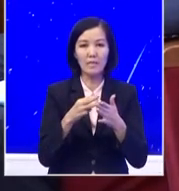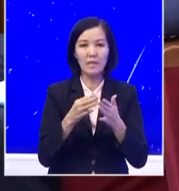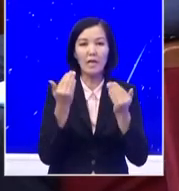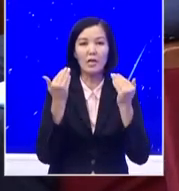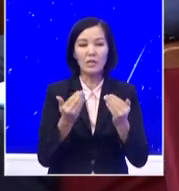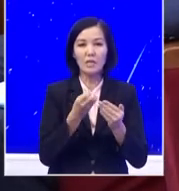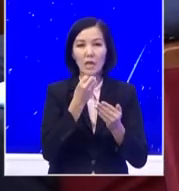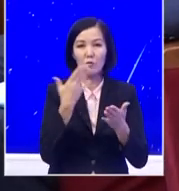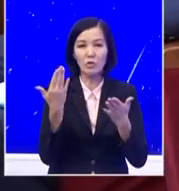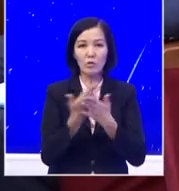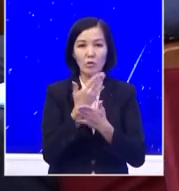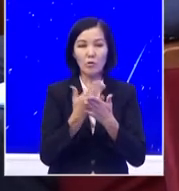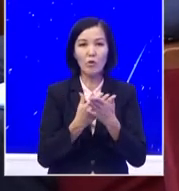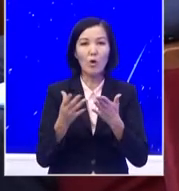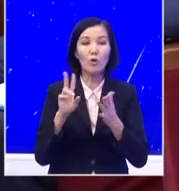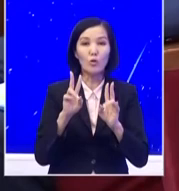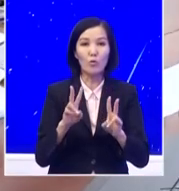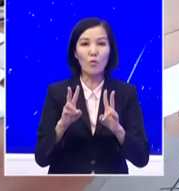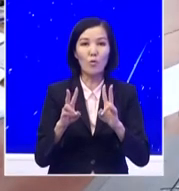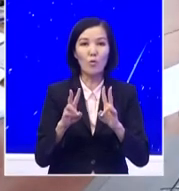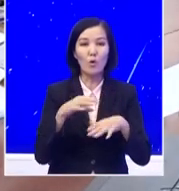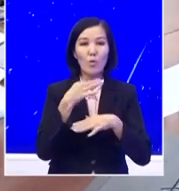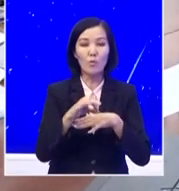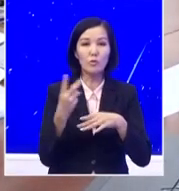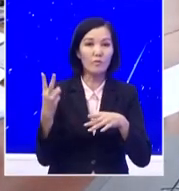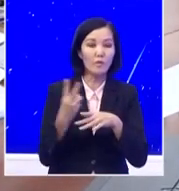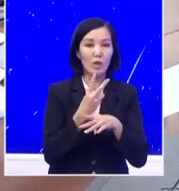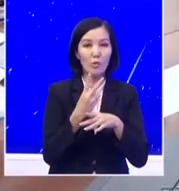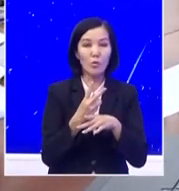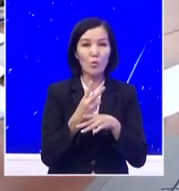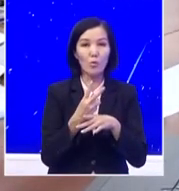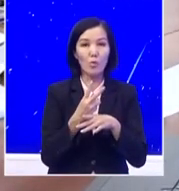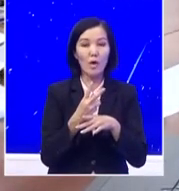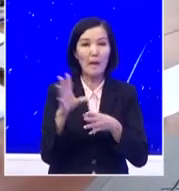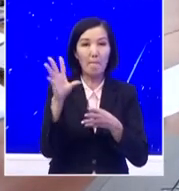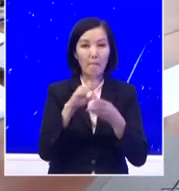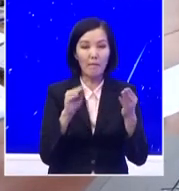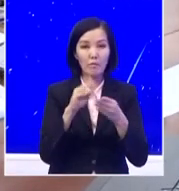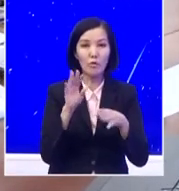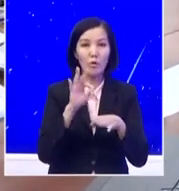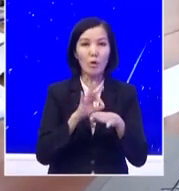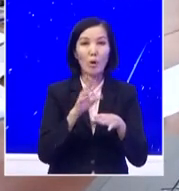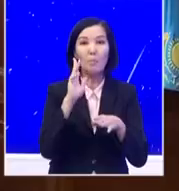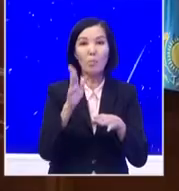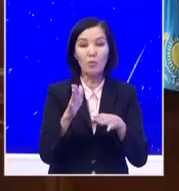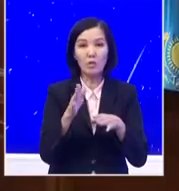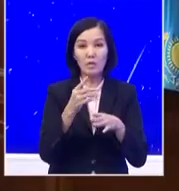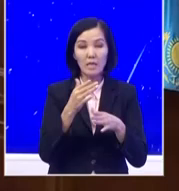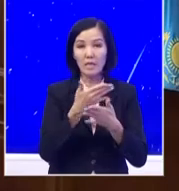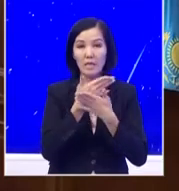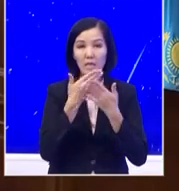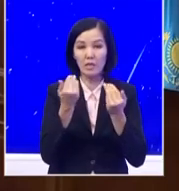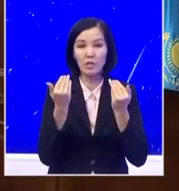Показатели радуют, однако весь мир ожидает осенью 2-ю волну коронавирусной инфекции. Будет она или нет, но готовность к ситуации